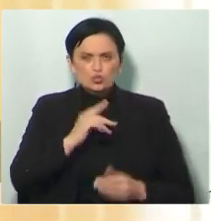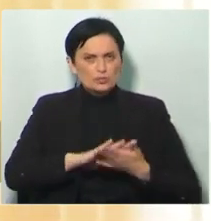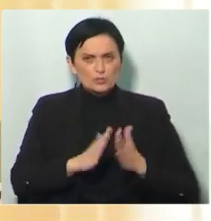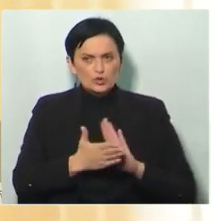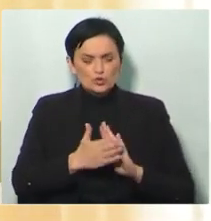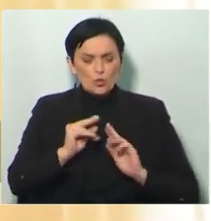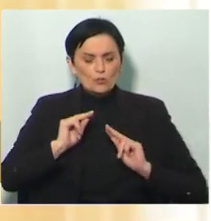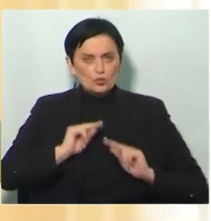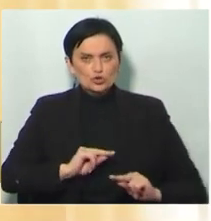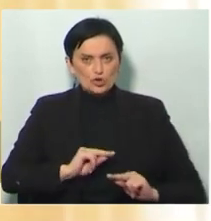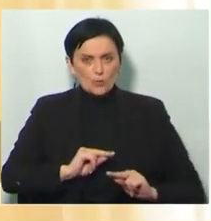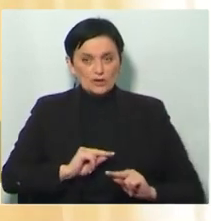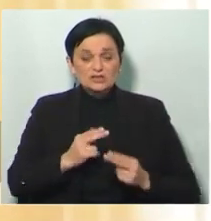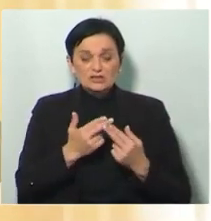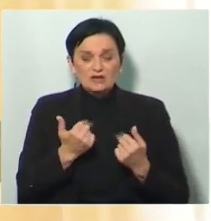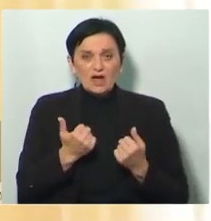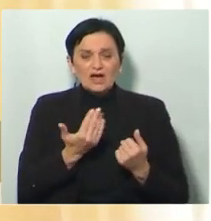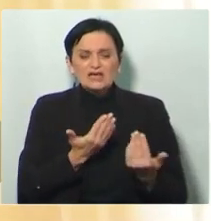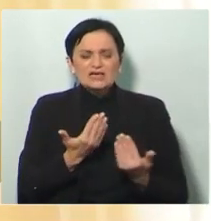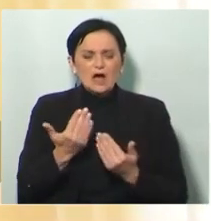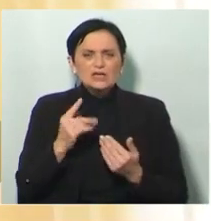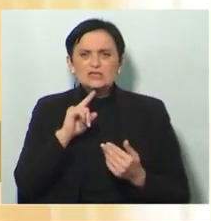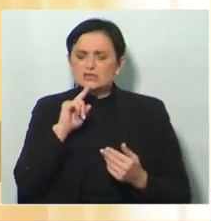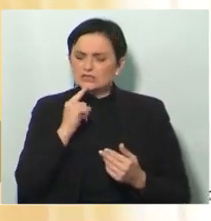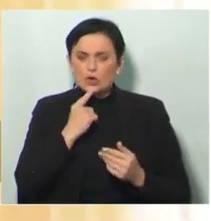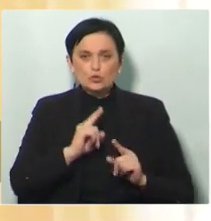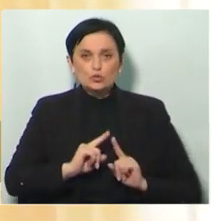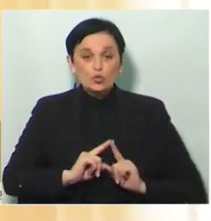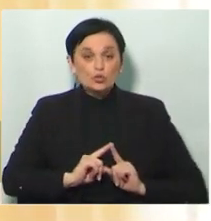პირობებში მუშაობენ და უწოდ რაღაცა საოცარი სირთულეების